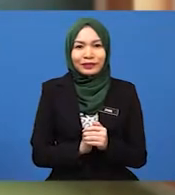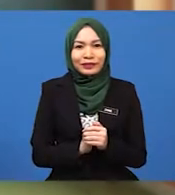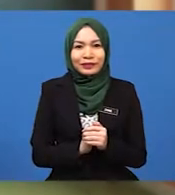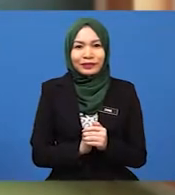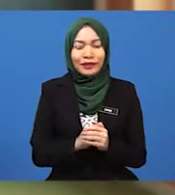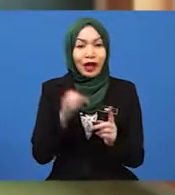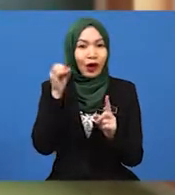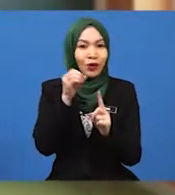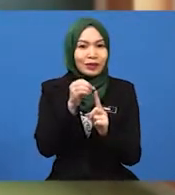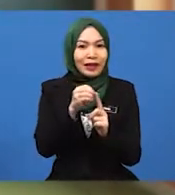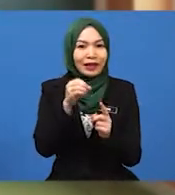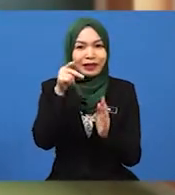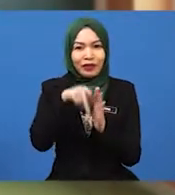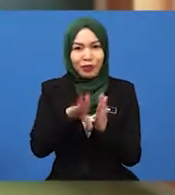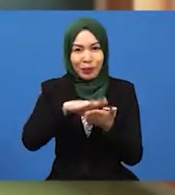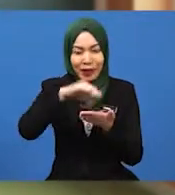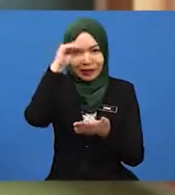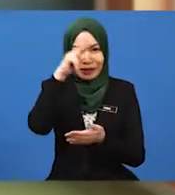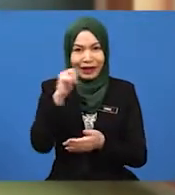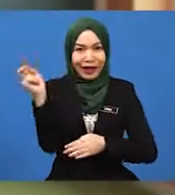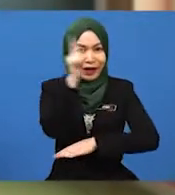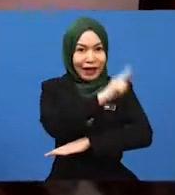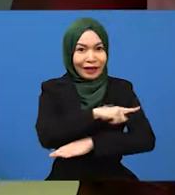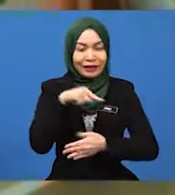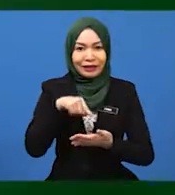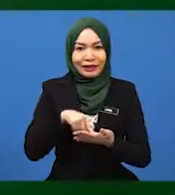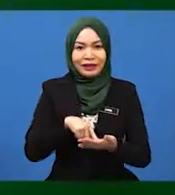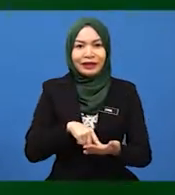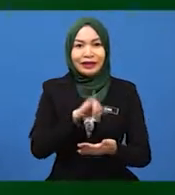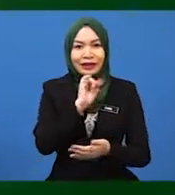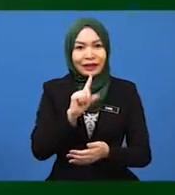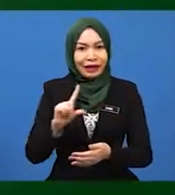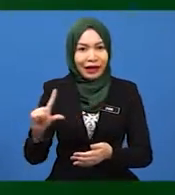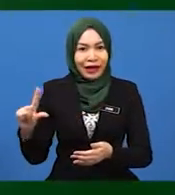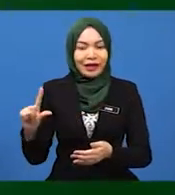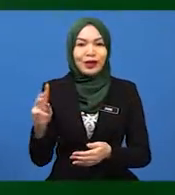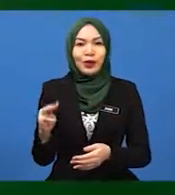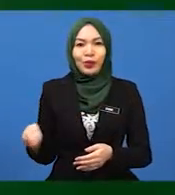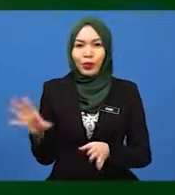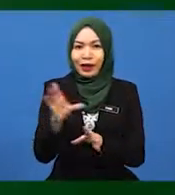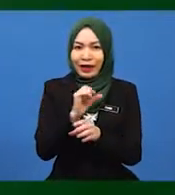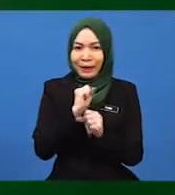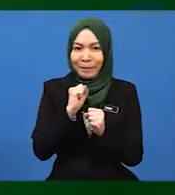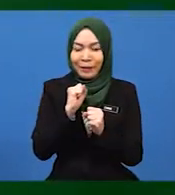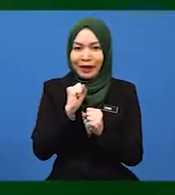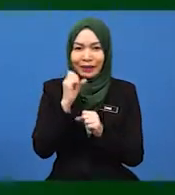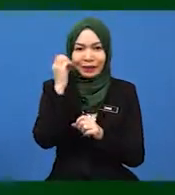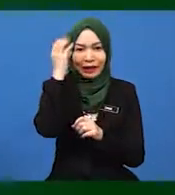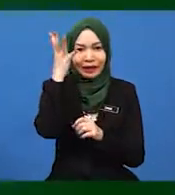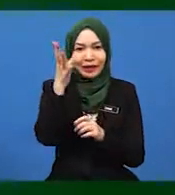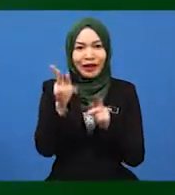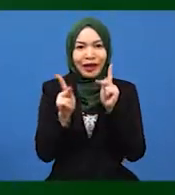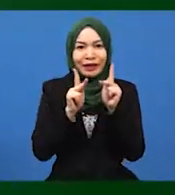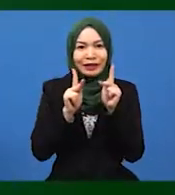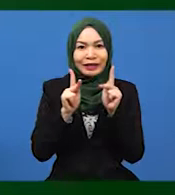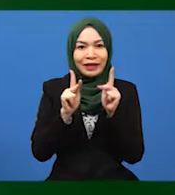Objektif pembelajaran kita pada hari ini ialah murid dapat menyatakan kata perintah